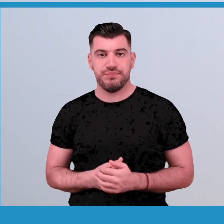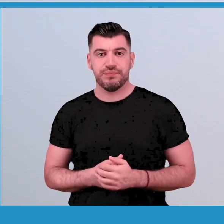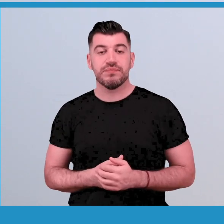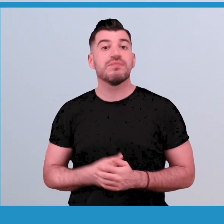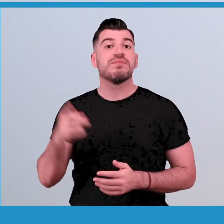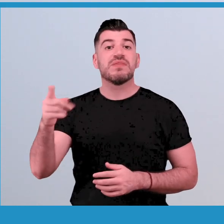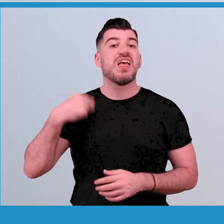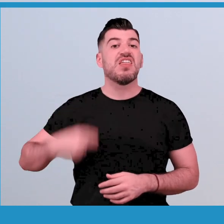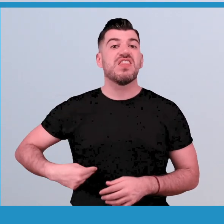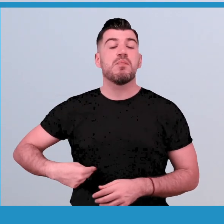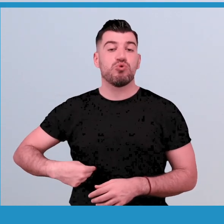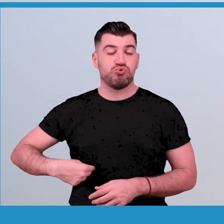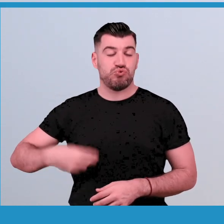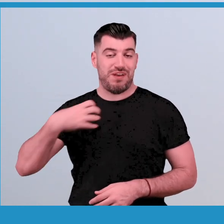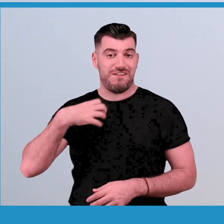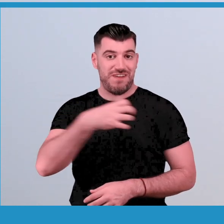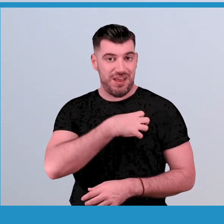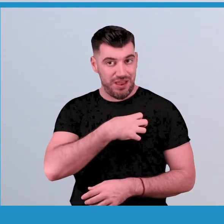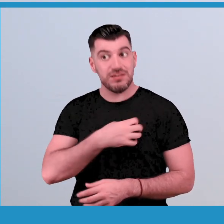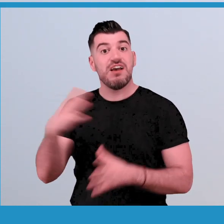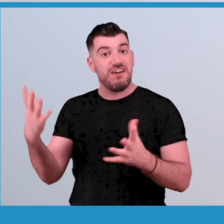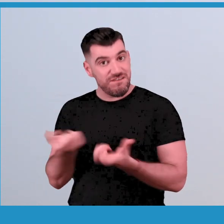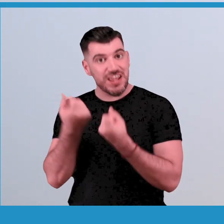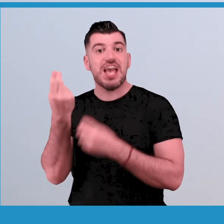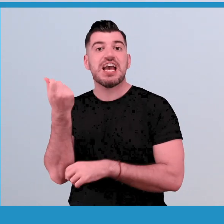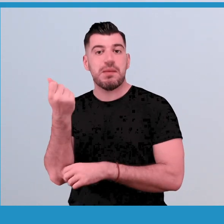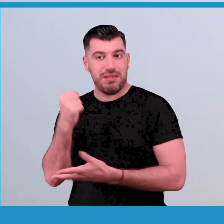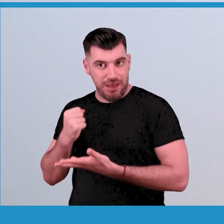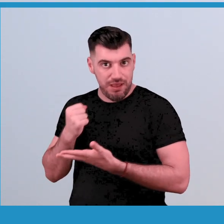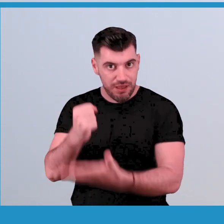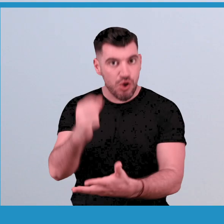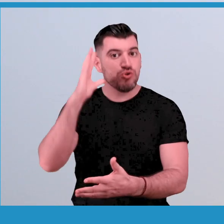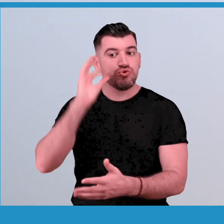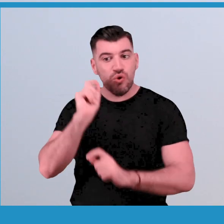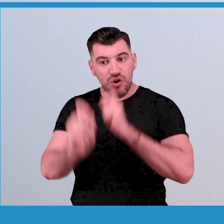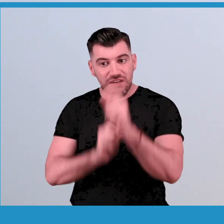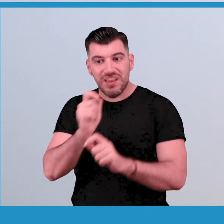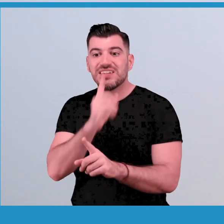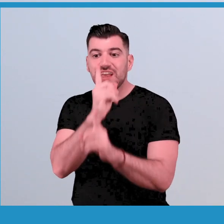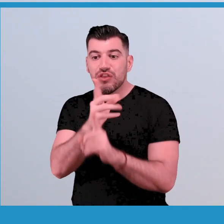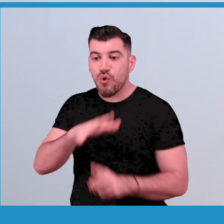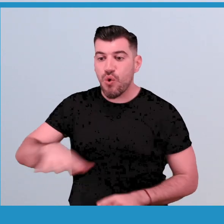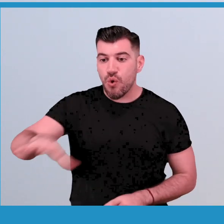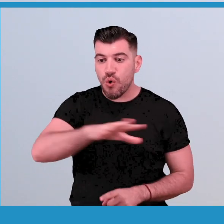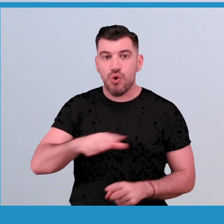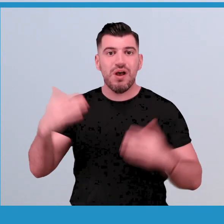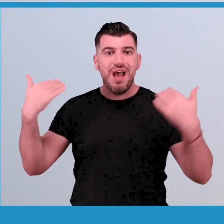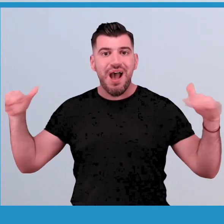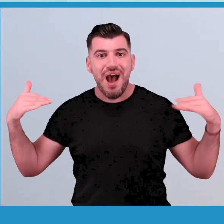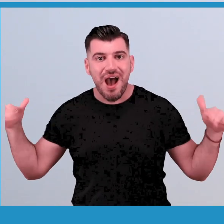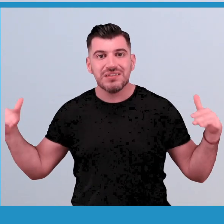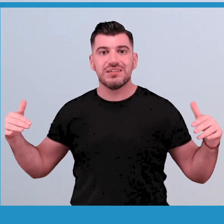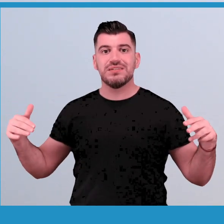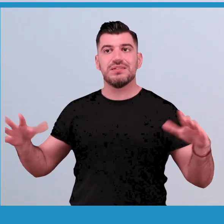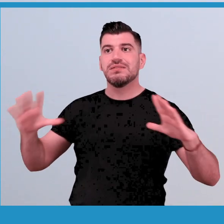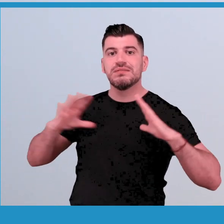Δήμος Βέρειας εξασφάλισε χρηματοδότηση και δημιουργεί τον πρώτο ολοκληρωμένο χώρο για άσκηση και